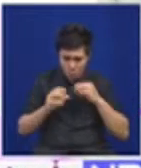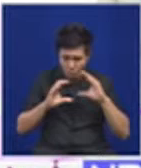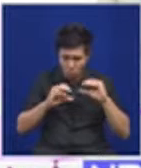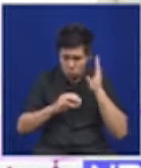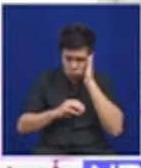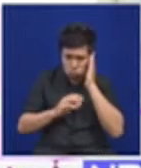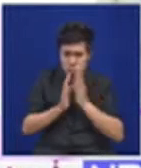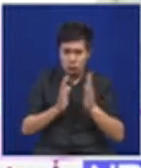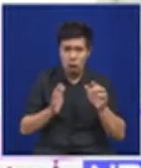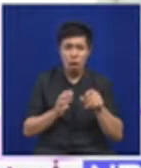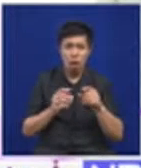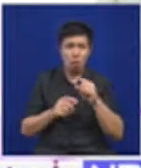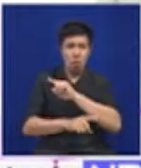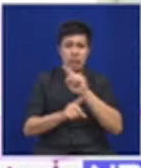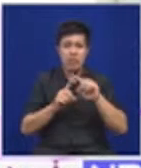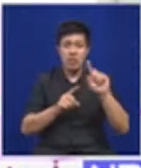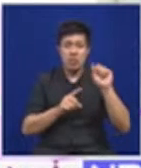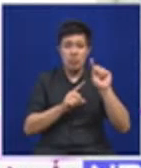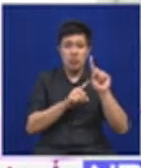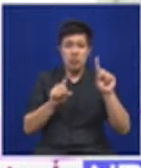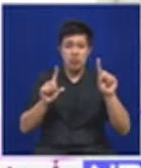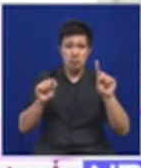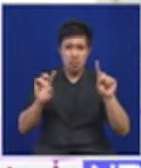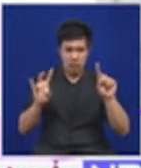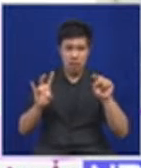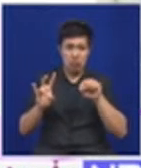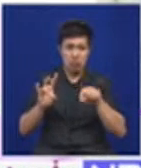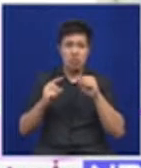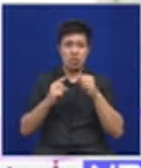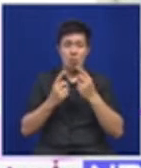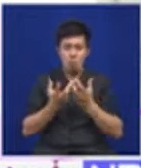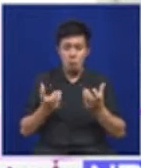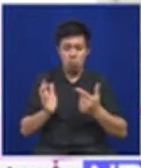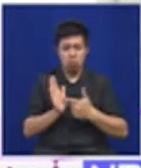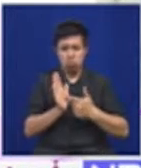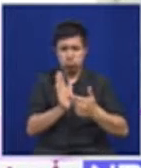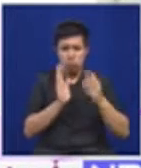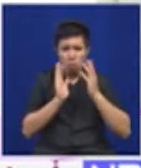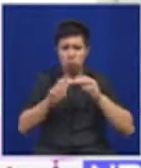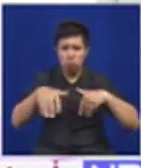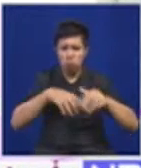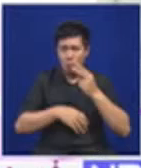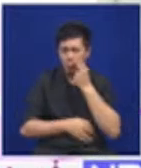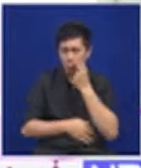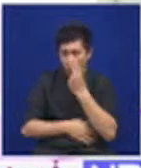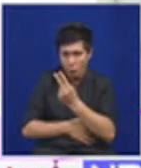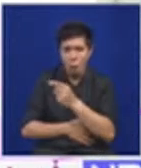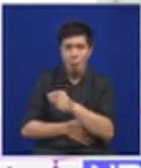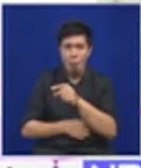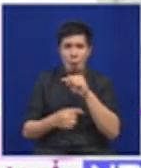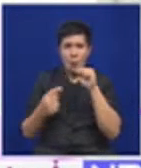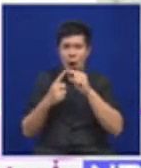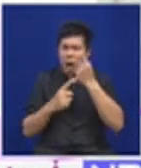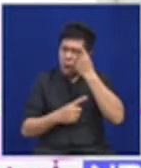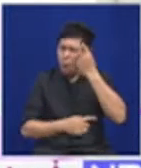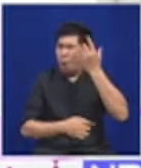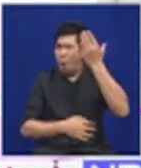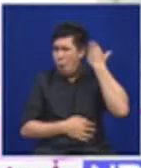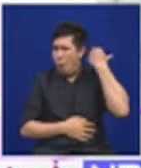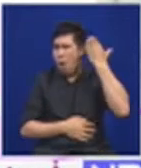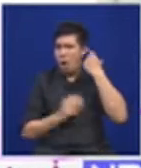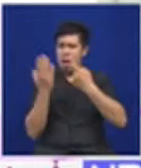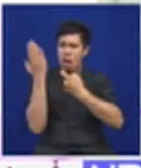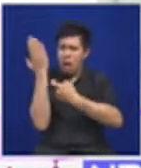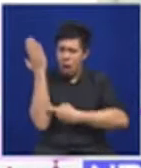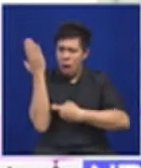ากงานวันที่21ถึง27เนี่ยจะเป็นการแสดงให้พี่น้องประชาชนได้เห็นนะครับว่าจากการวิธีคิดเก่าๆก็คือการกรี